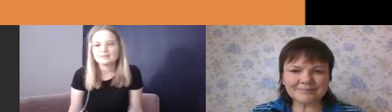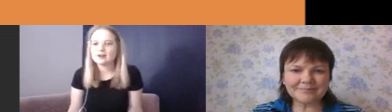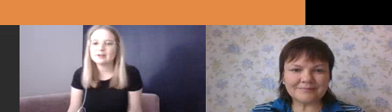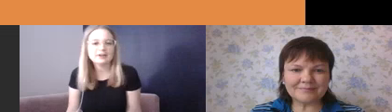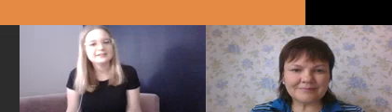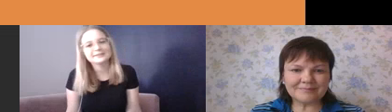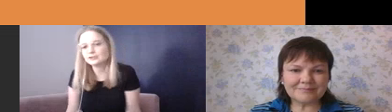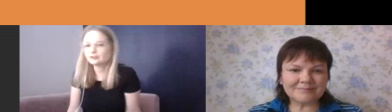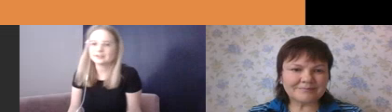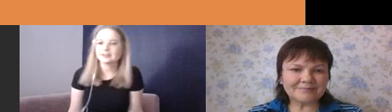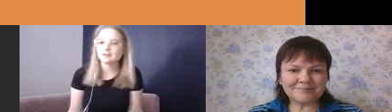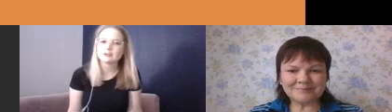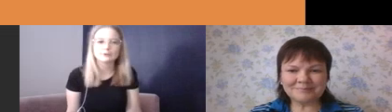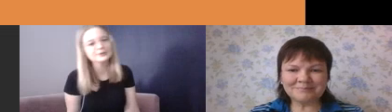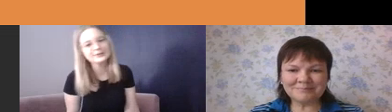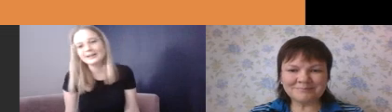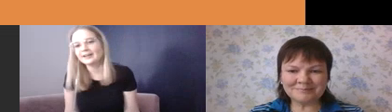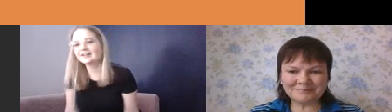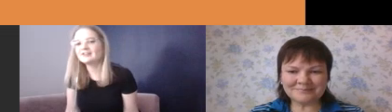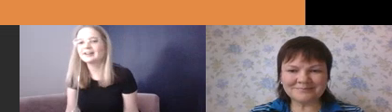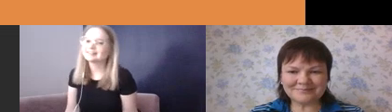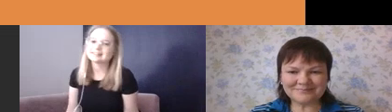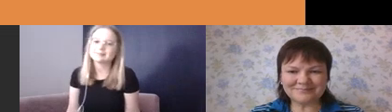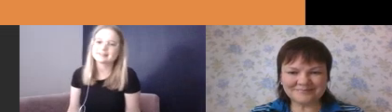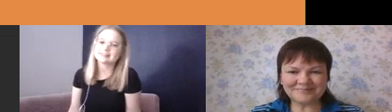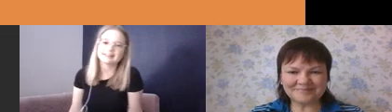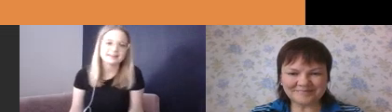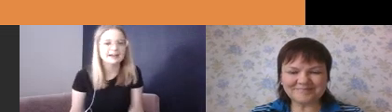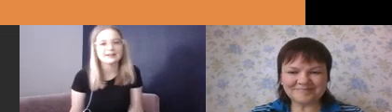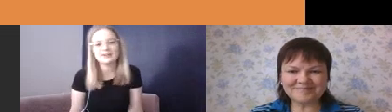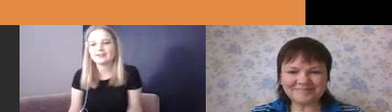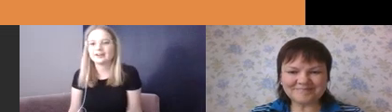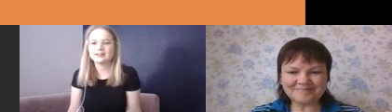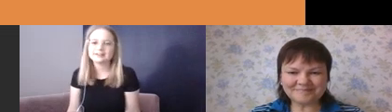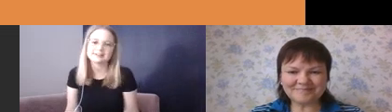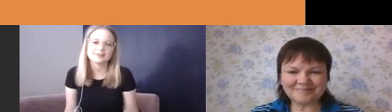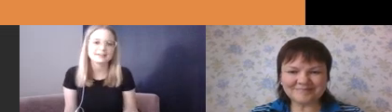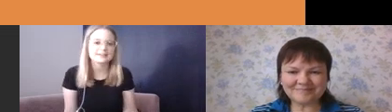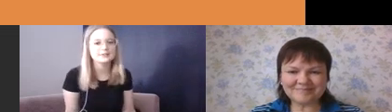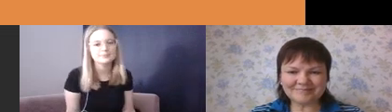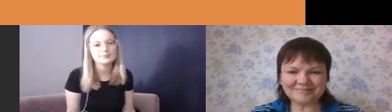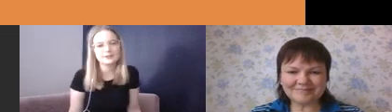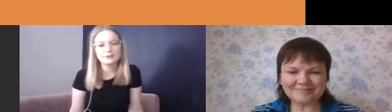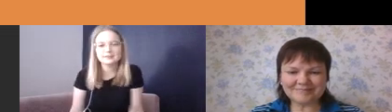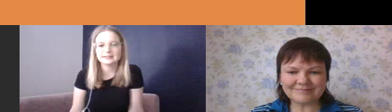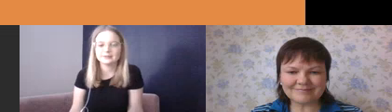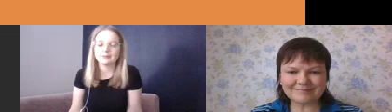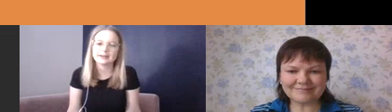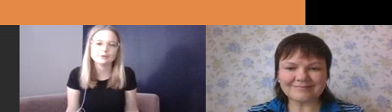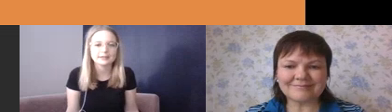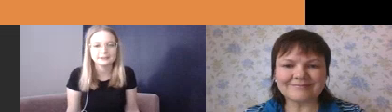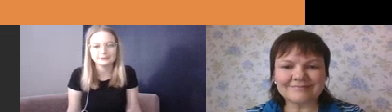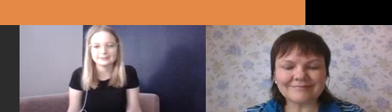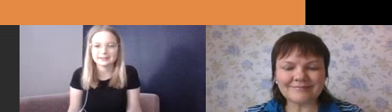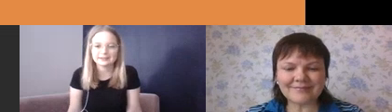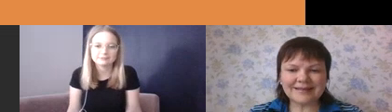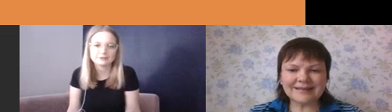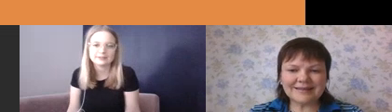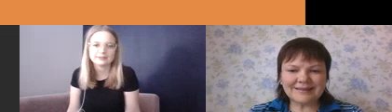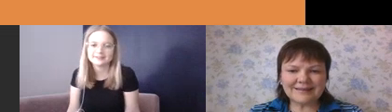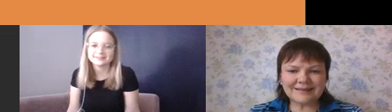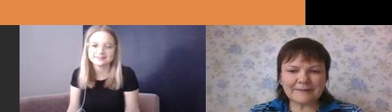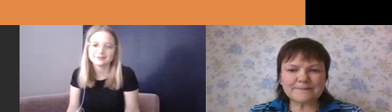Ärge karta, valesid vastused on nagu ühelda selles mõttes, et ei ole vaja karta, et see ongi siin õppimise koht, et pange julged, kui